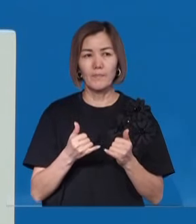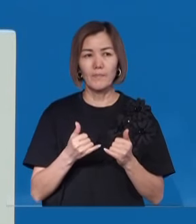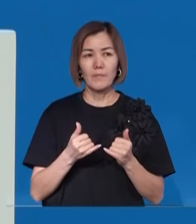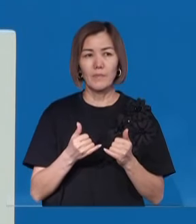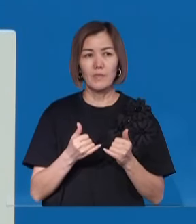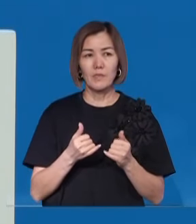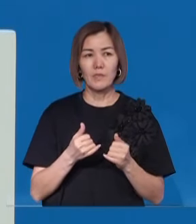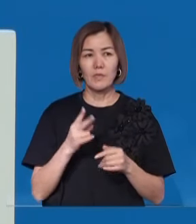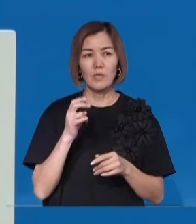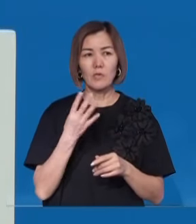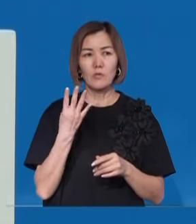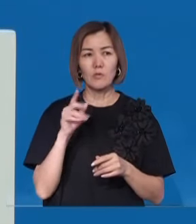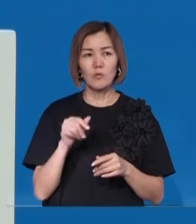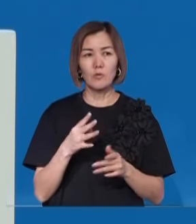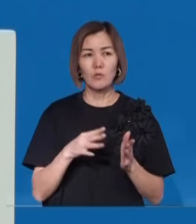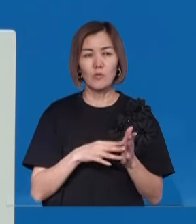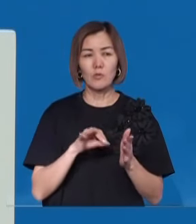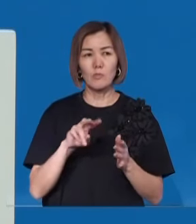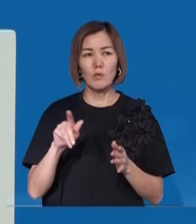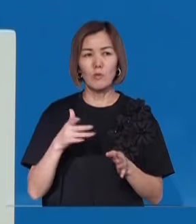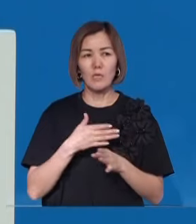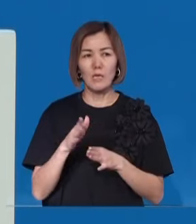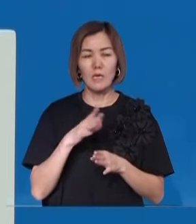орнатуға 204,9 миллион теңге қарастырылған.